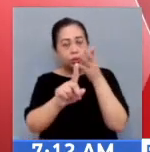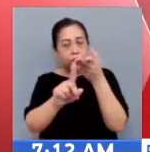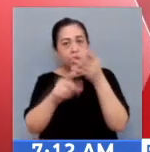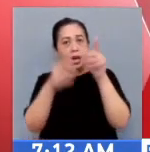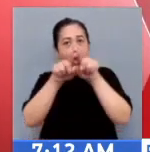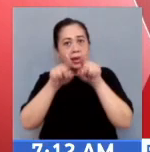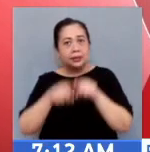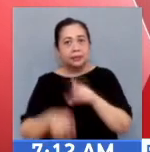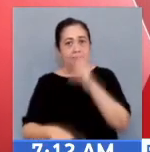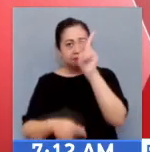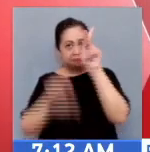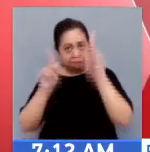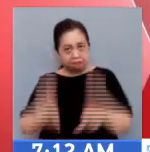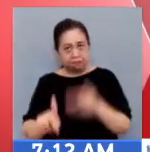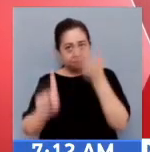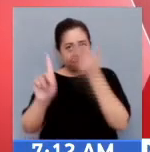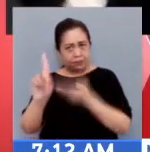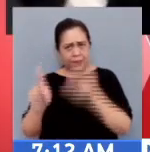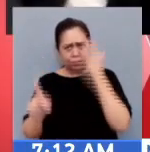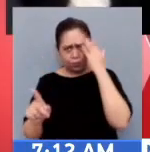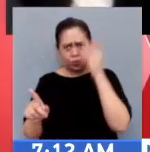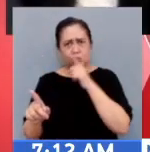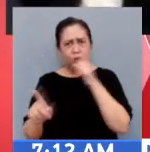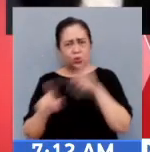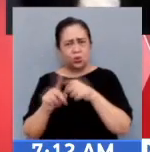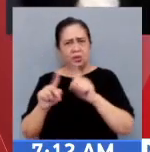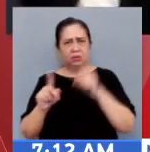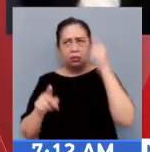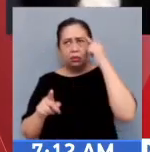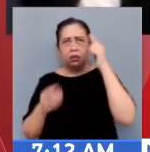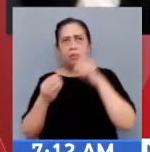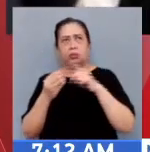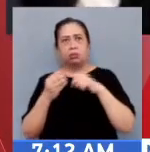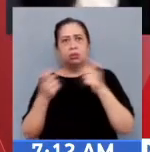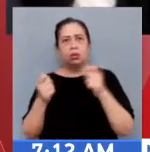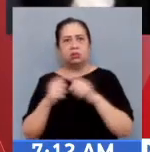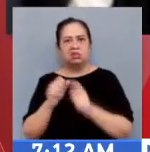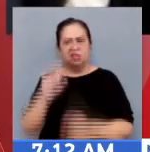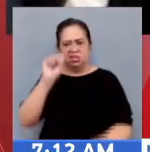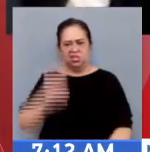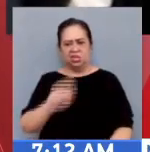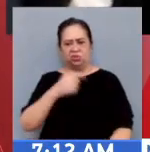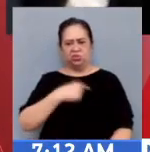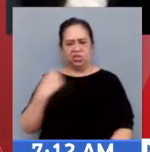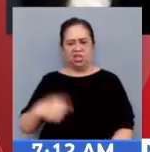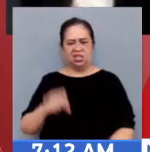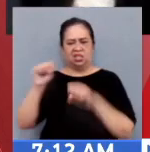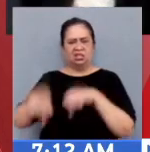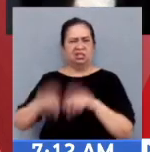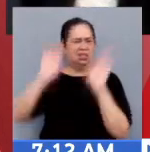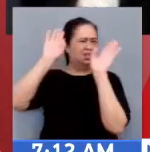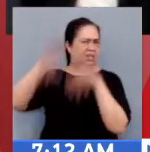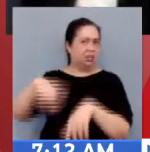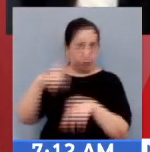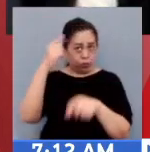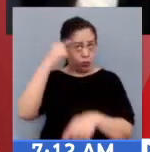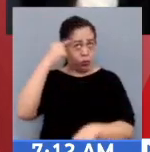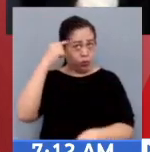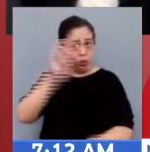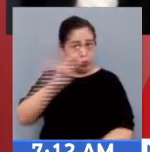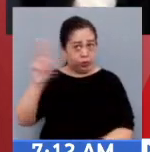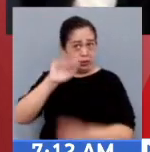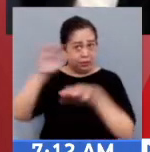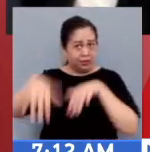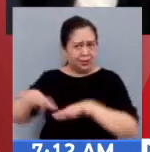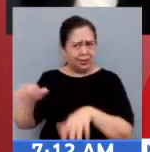Opo. Di ba? I'm sure right now, malayo sa isip mo yung contested South China Sea, di ba? Mm-hmm. Malayo sa isip mo yung Quad. They're okay. Too far